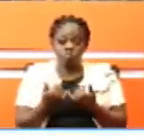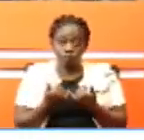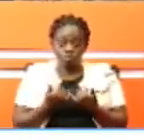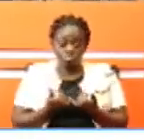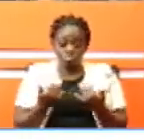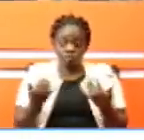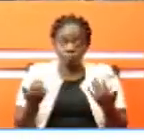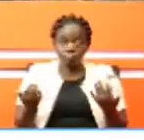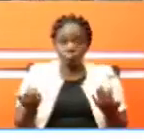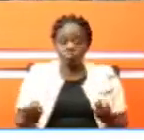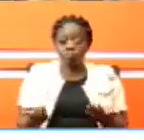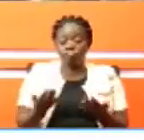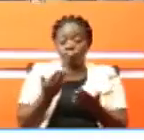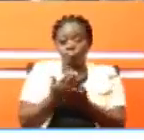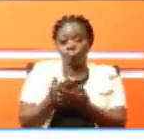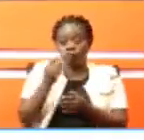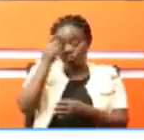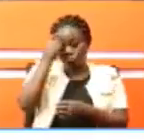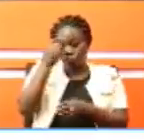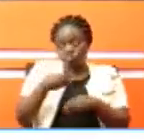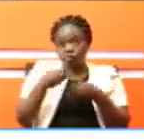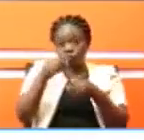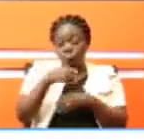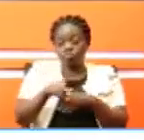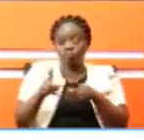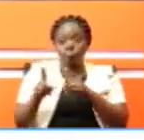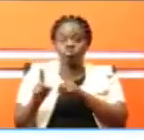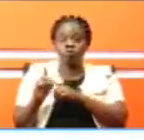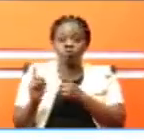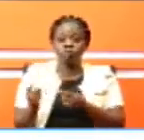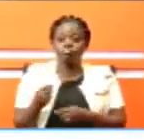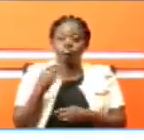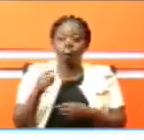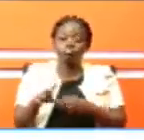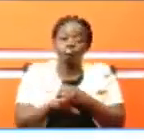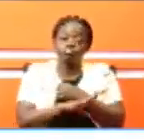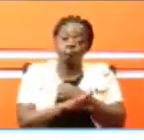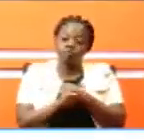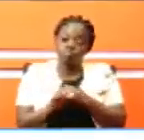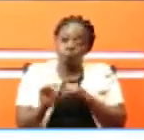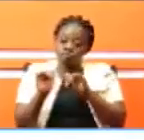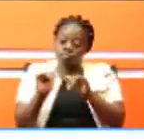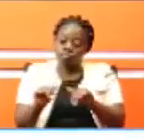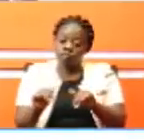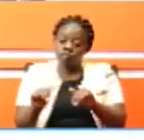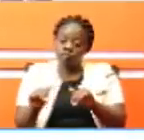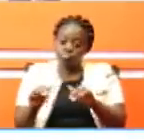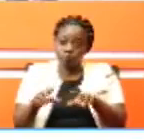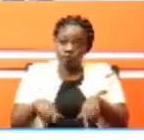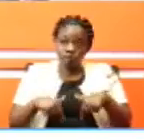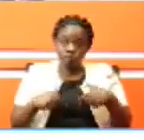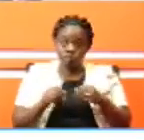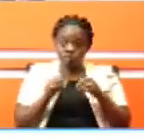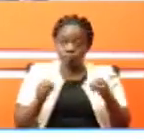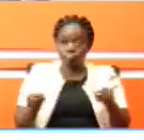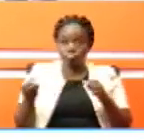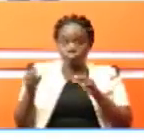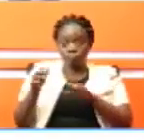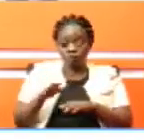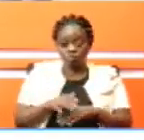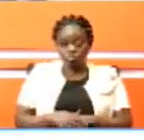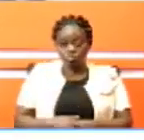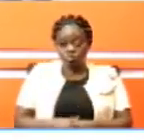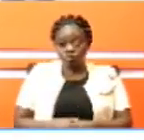gavumenti okubongera ku bukuumi. Bagubanyaga tebamulekanga mulamu baleka afudde.